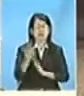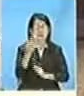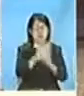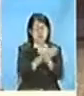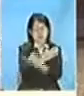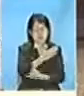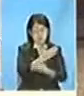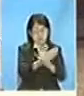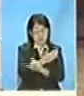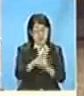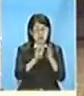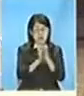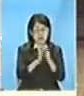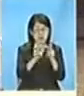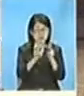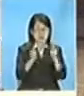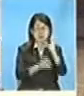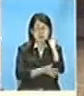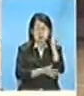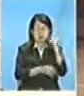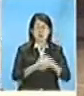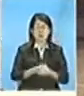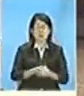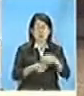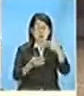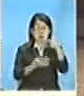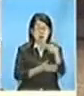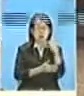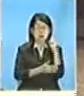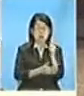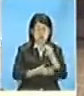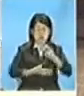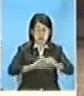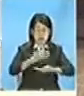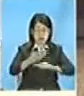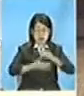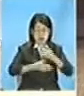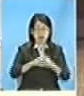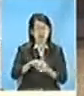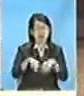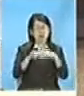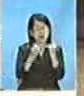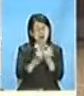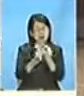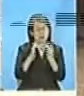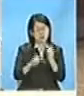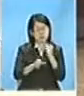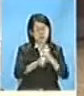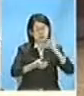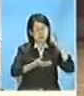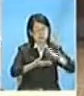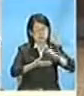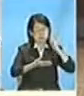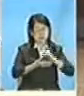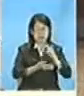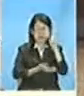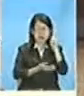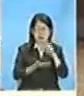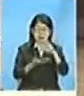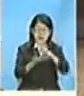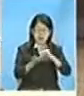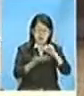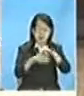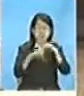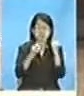ยดิฉันได้รับการเลือกตั้งจากหอการค้าสมาคมนักหนังสือพิมพ์ผู้สื่อข่าวมูลนิธิสมาคมต่